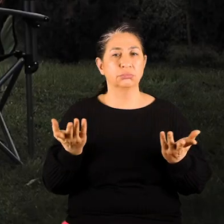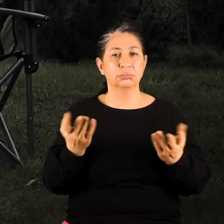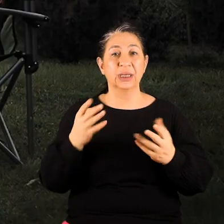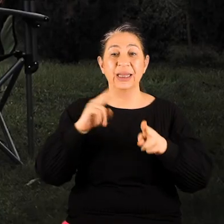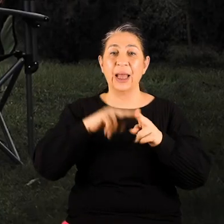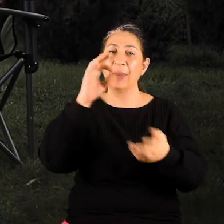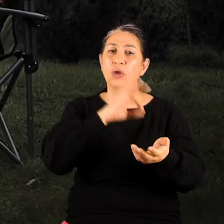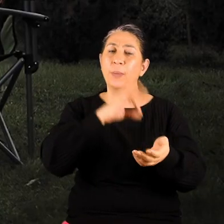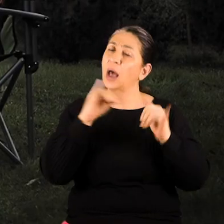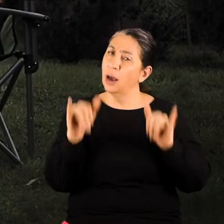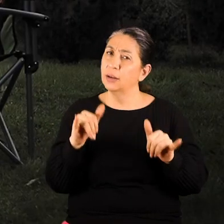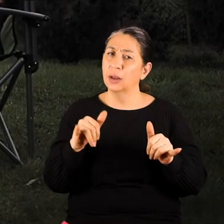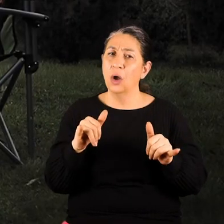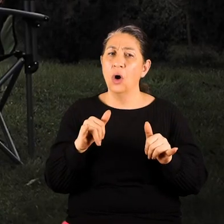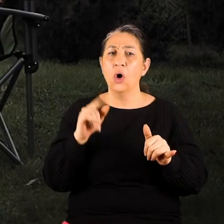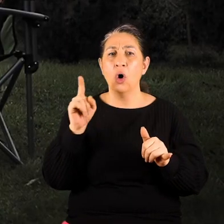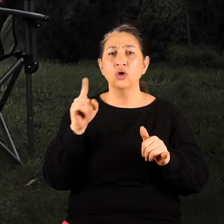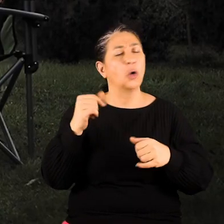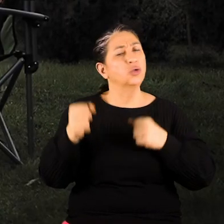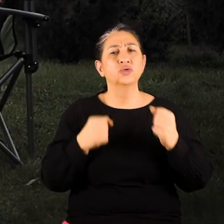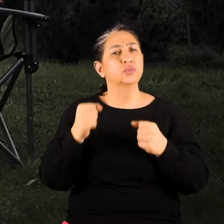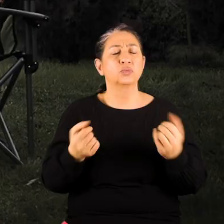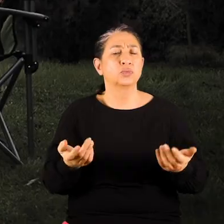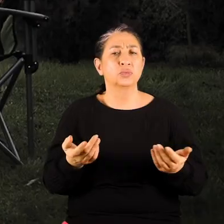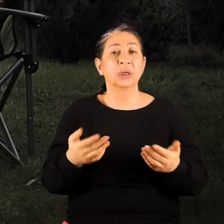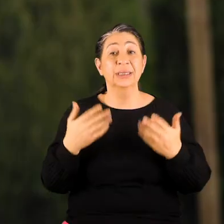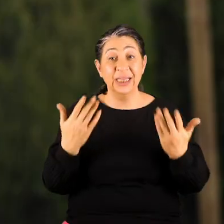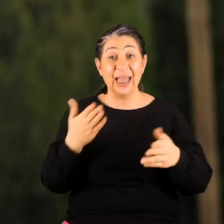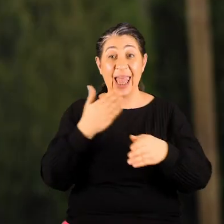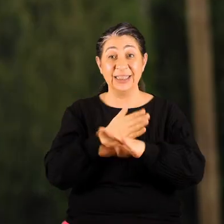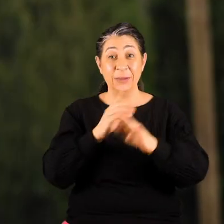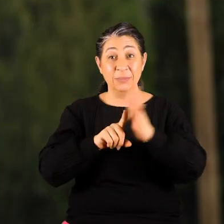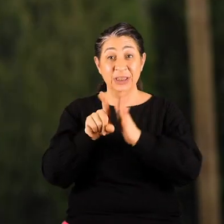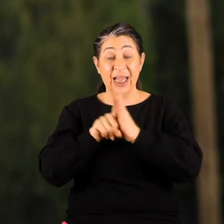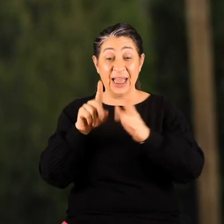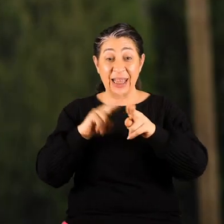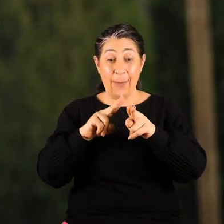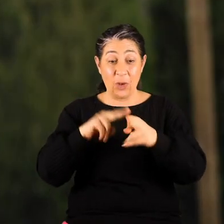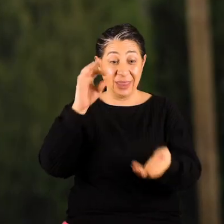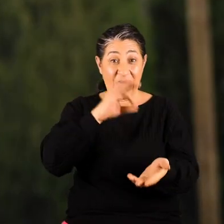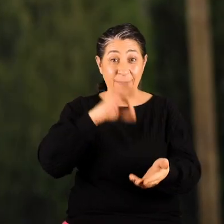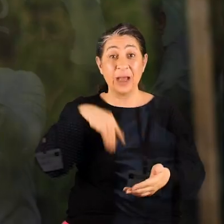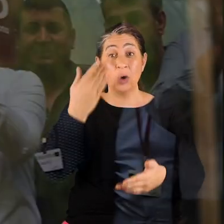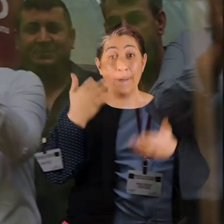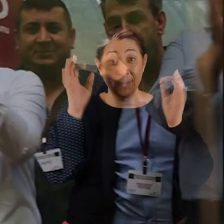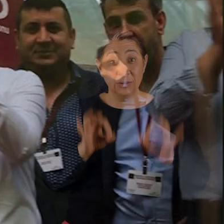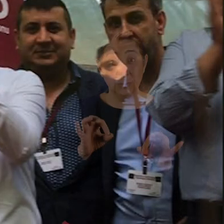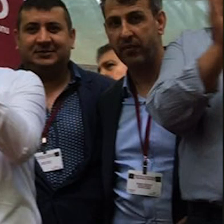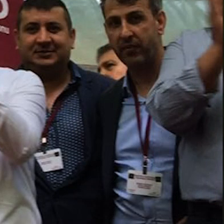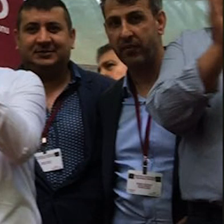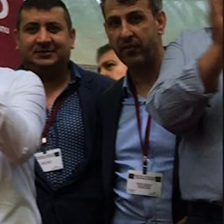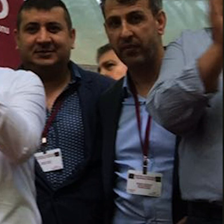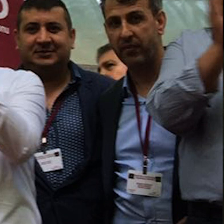Ve zaten esas başarıların kemoterapiden sonra gelmeye başladı değil mi koşudaki? Yo, öncesinde de vardı. Var mıydı? Öncesinde de vardı